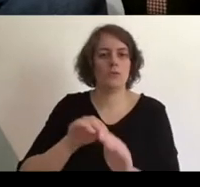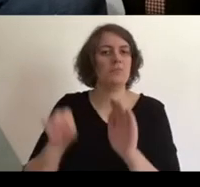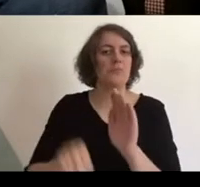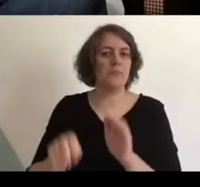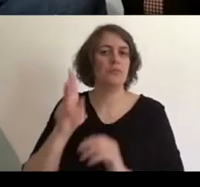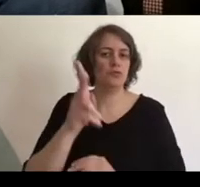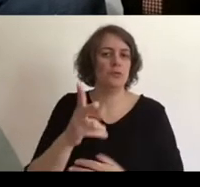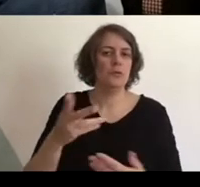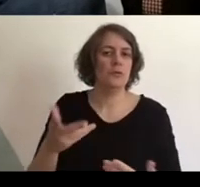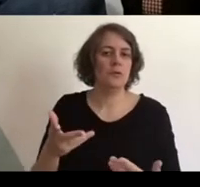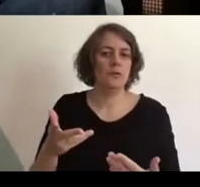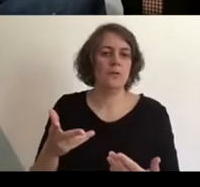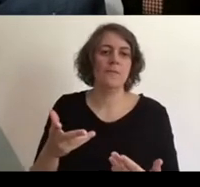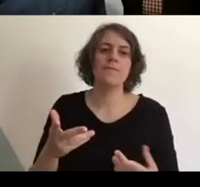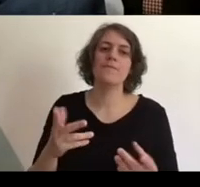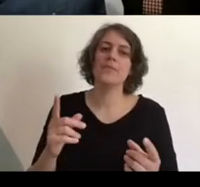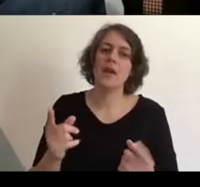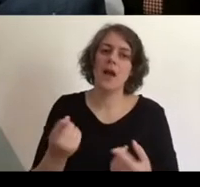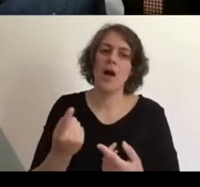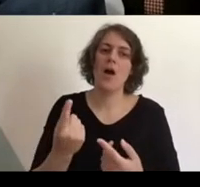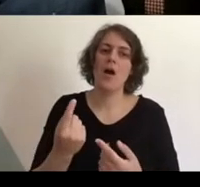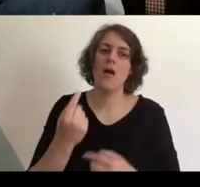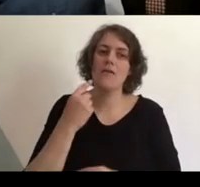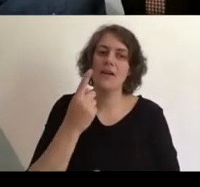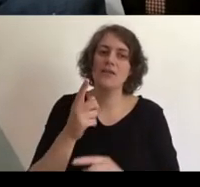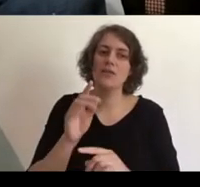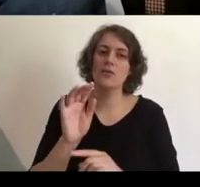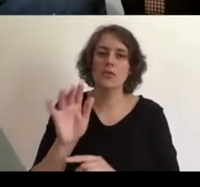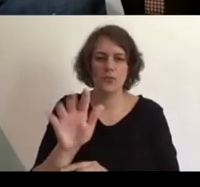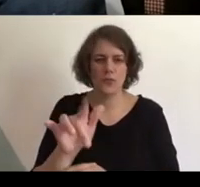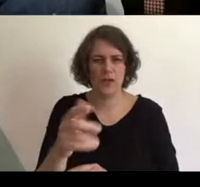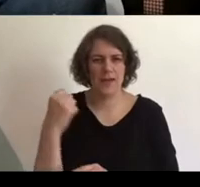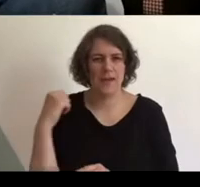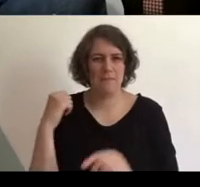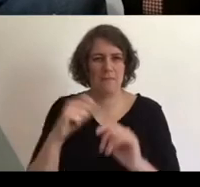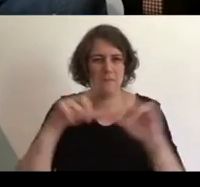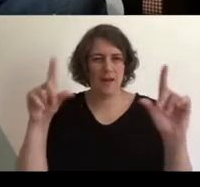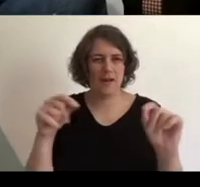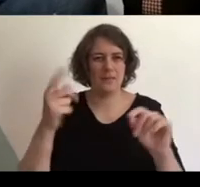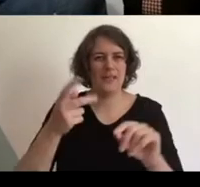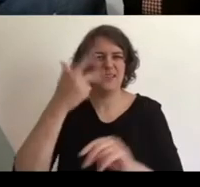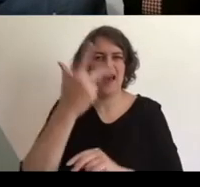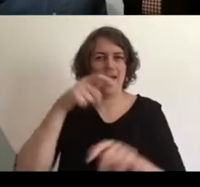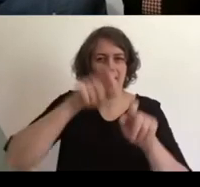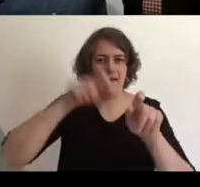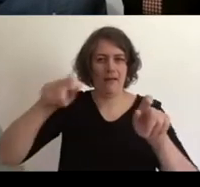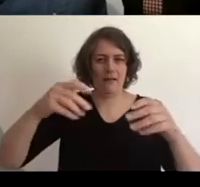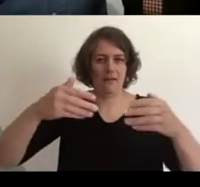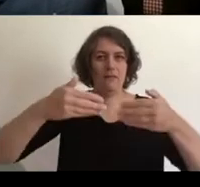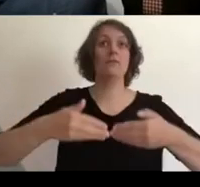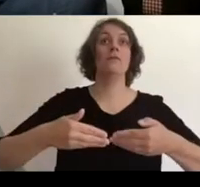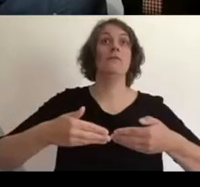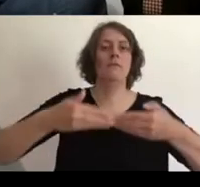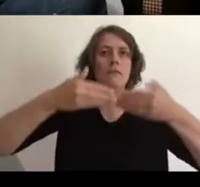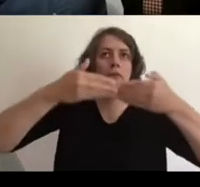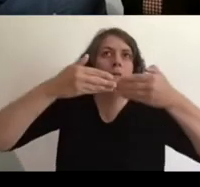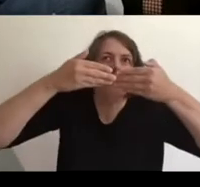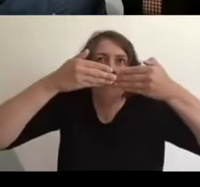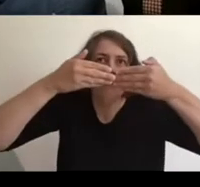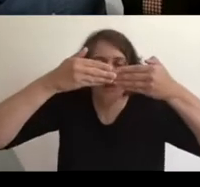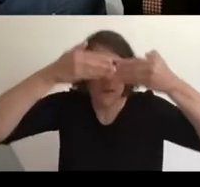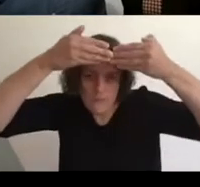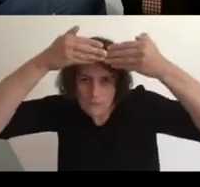eben bezüglich der Grafik so gefragt, naja, wir lesen ja gerade bei Ausschreibungen vom öffentlichen Dienst oft den